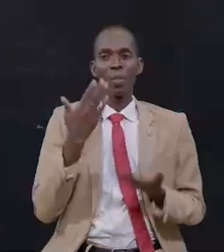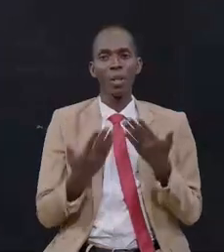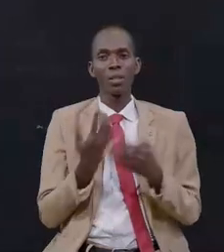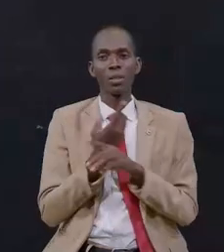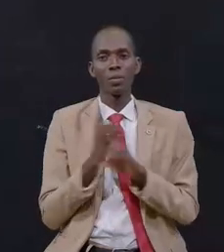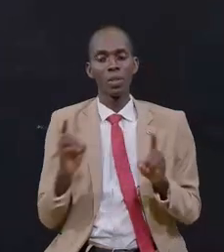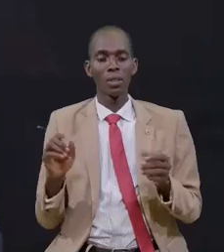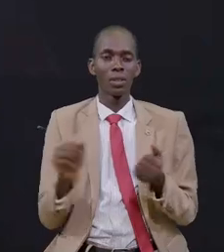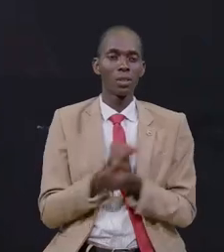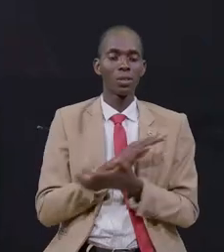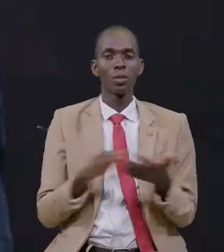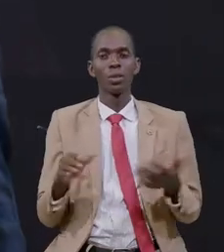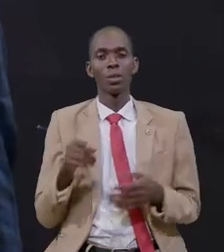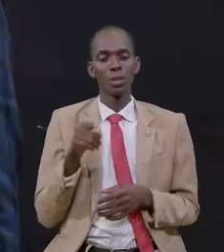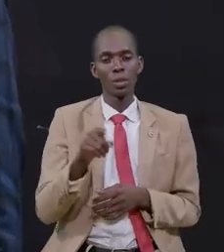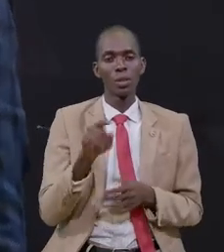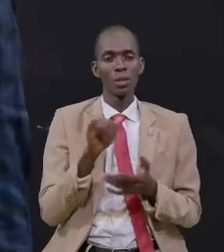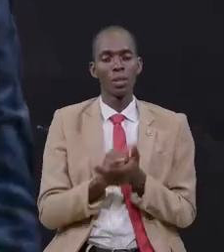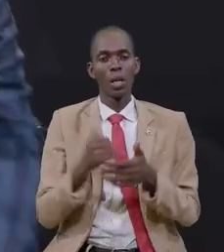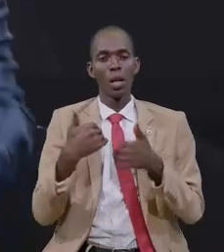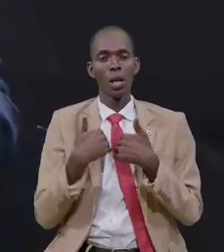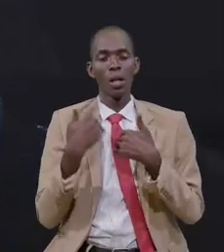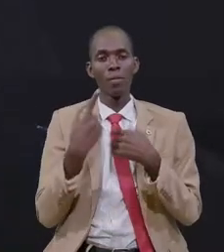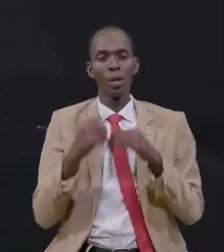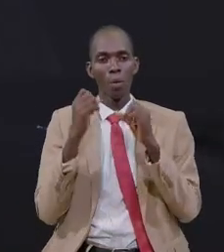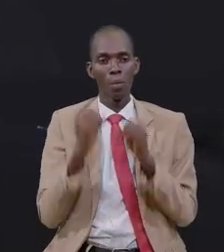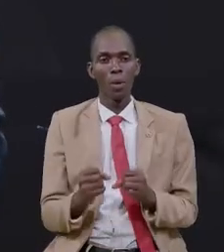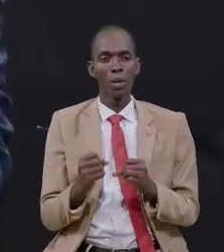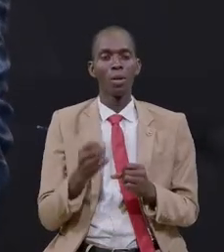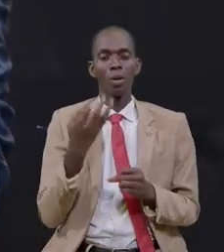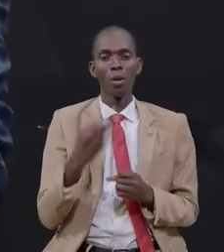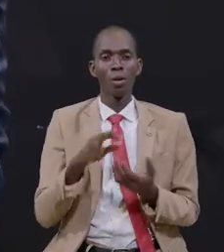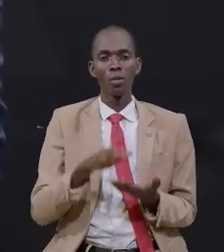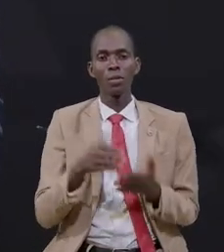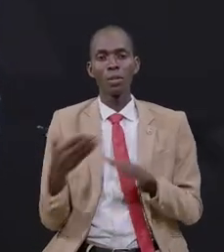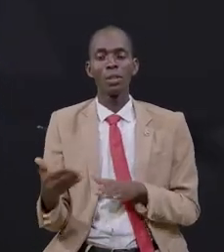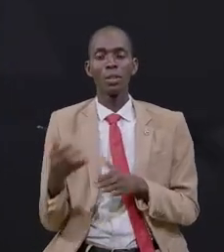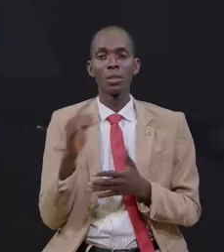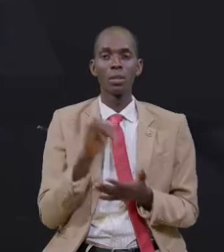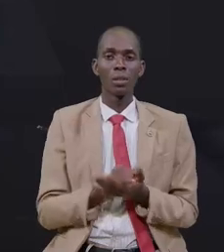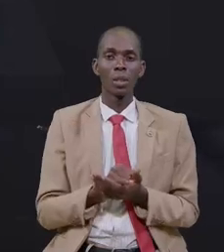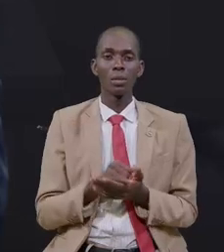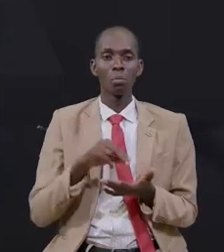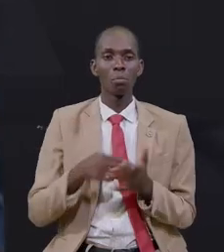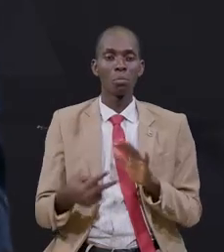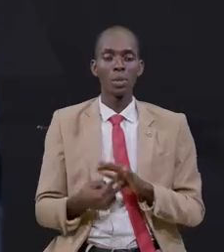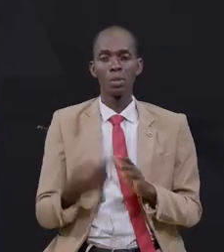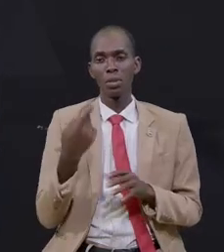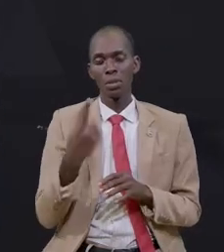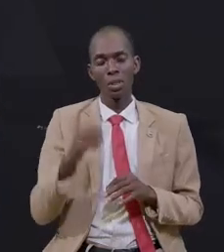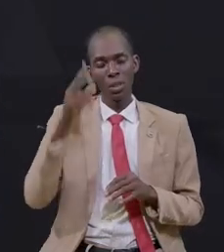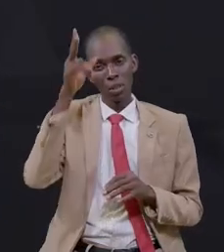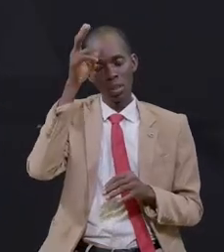qui anéantit celui qui a la puissance de la mort, c'est-à-dire le